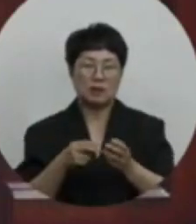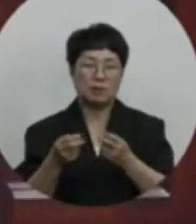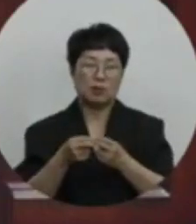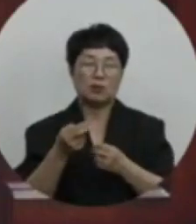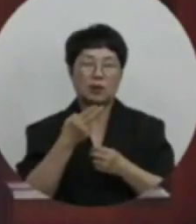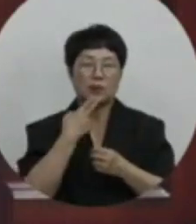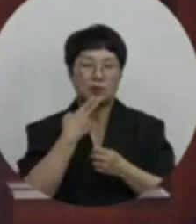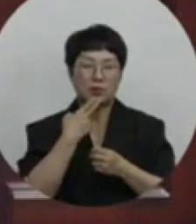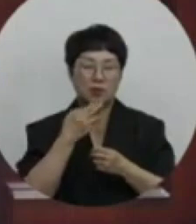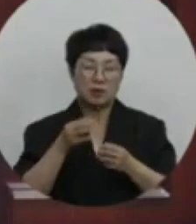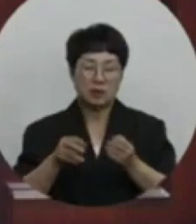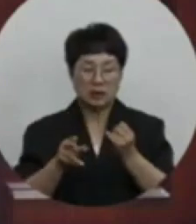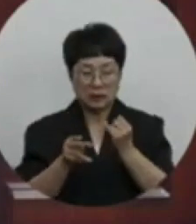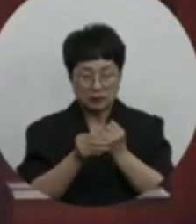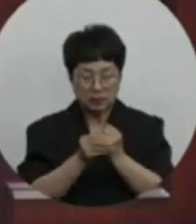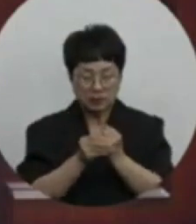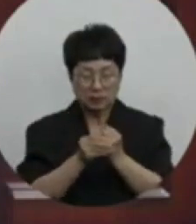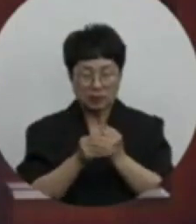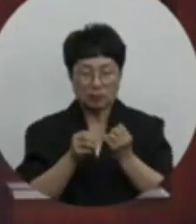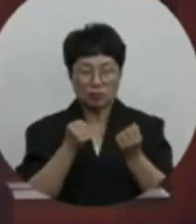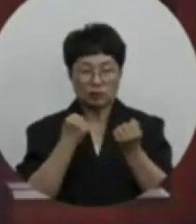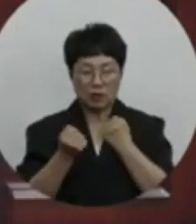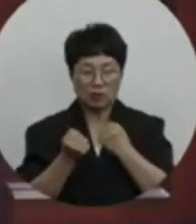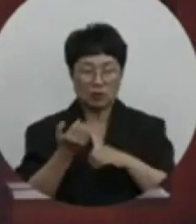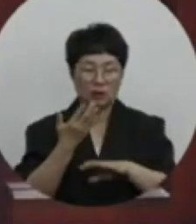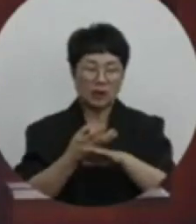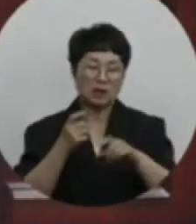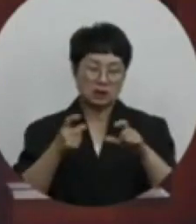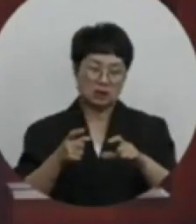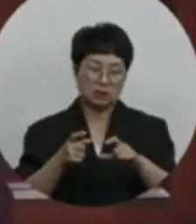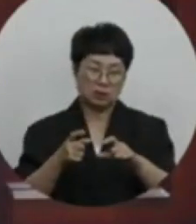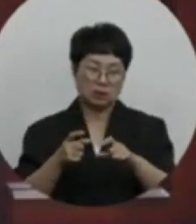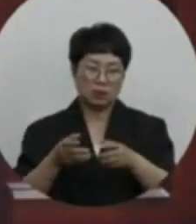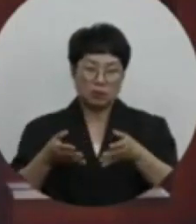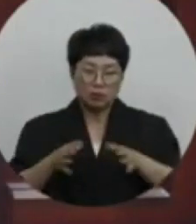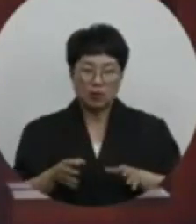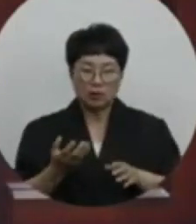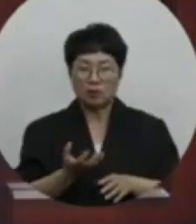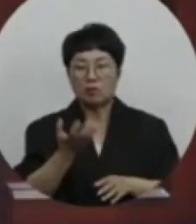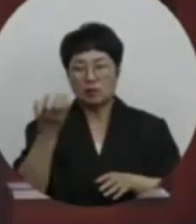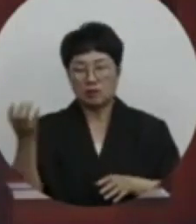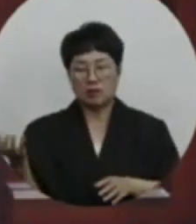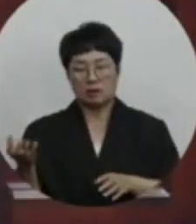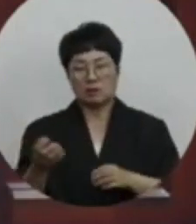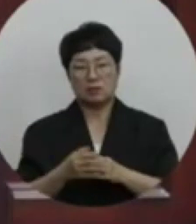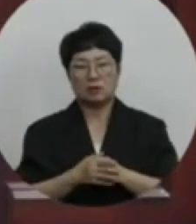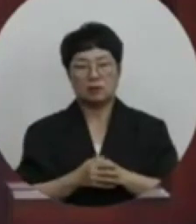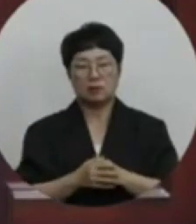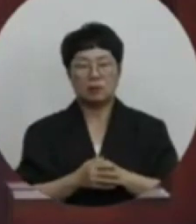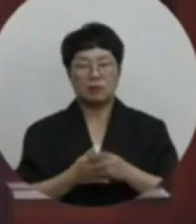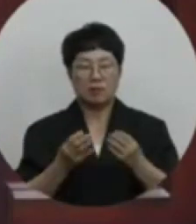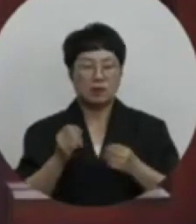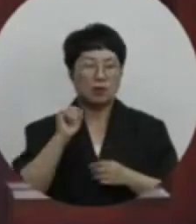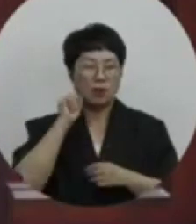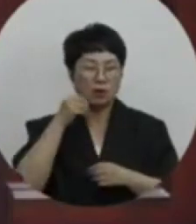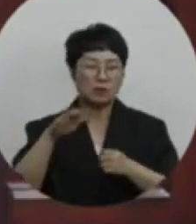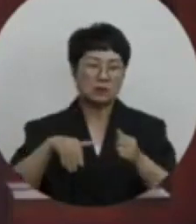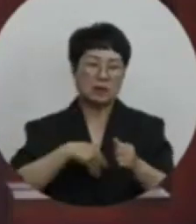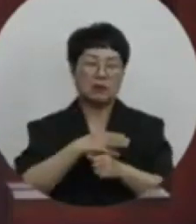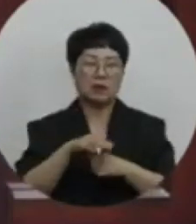해도 타지역으로 진료를 다녀야 할 뿐만 아니라 분만 또한 타지에서 해야 하는 매우 열악한